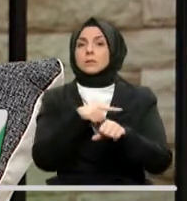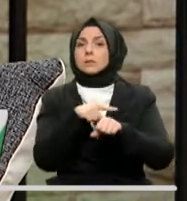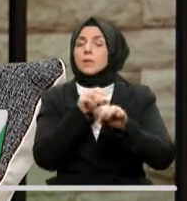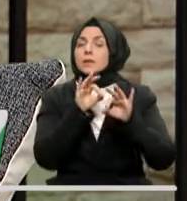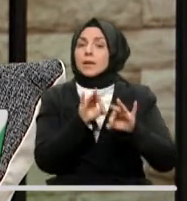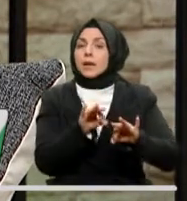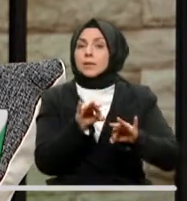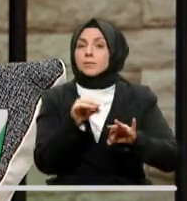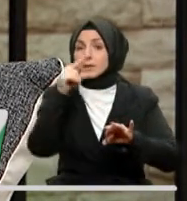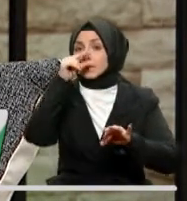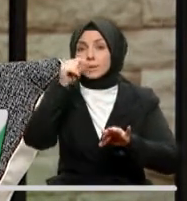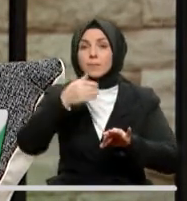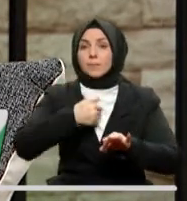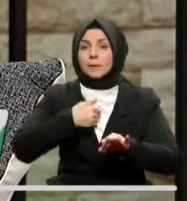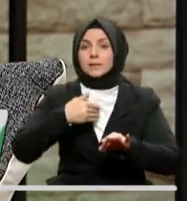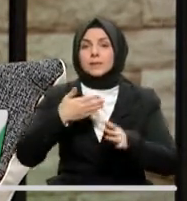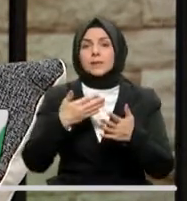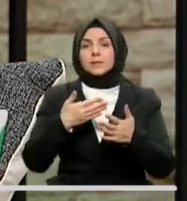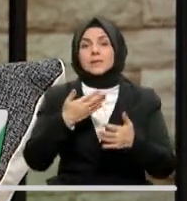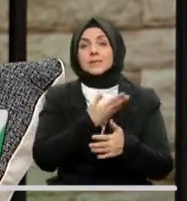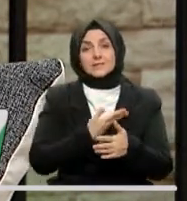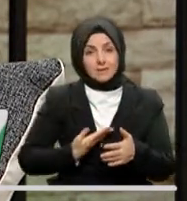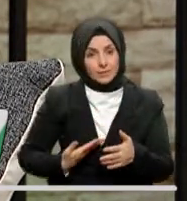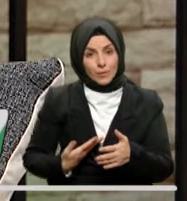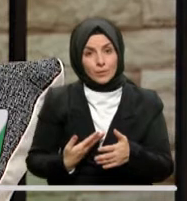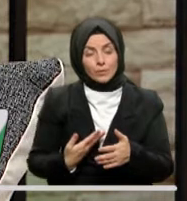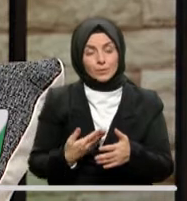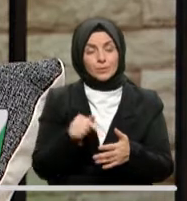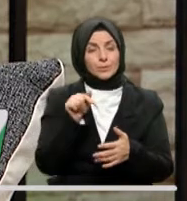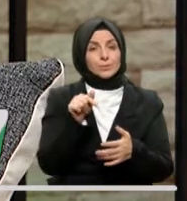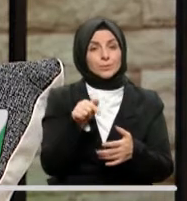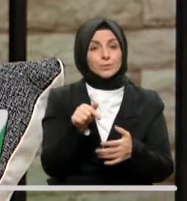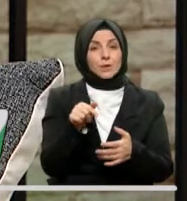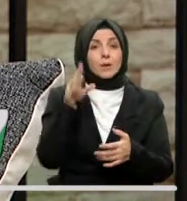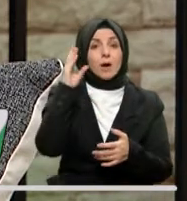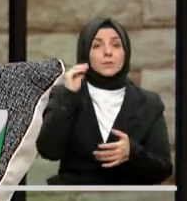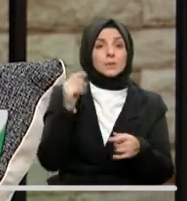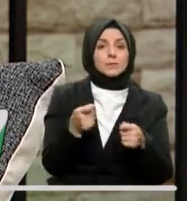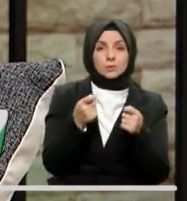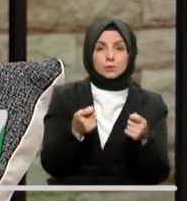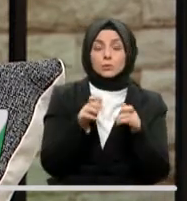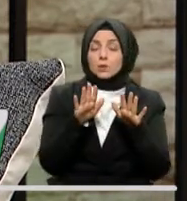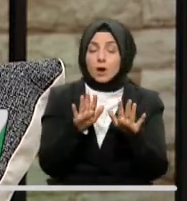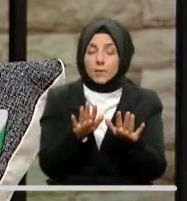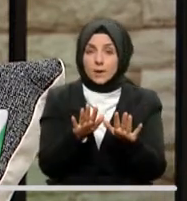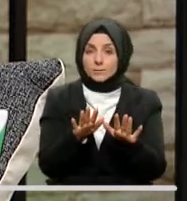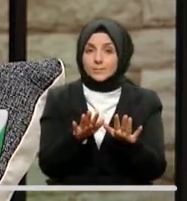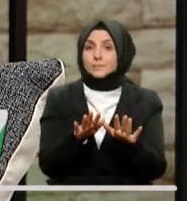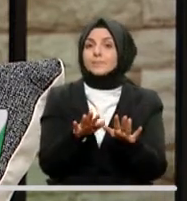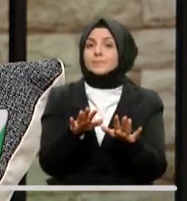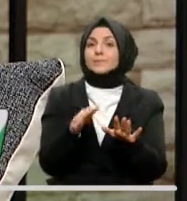kim beni ne kadar seviyor Kimin ne kadar onaylıyor bunun peşindeyiz ama hiç bu şöyle bir dönüp ben kendimi ne kadar